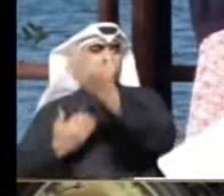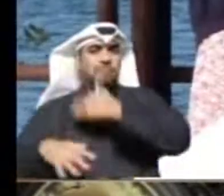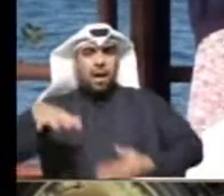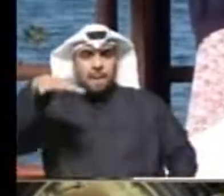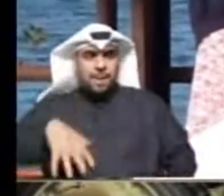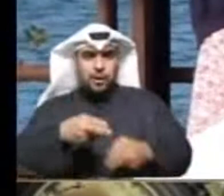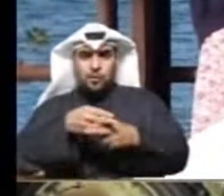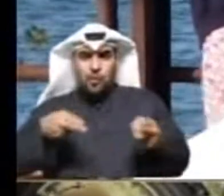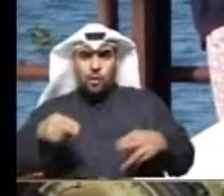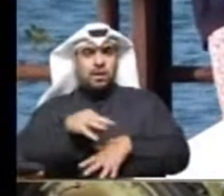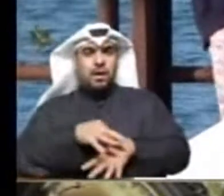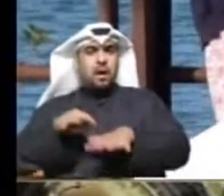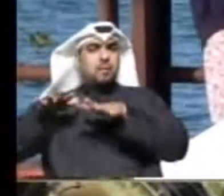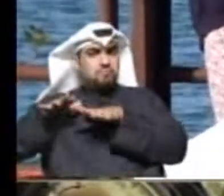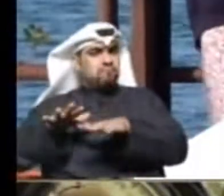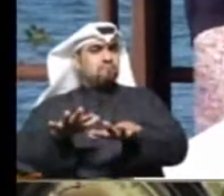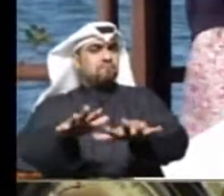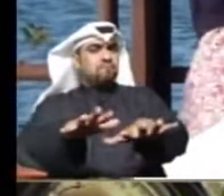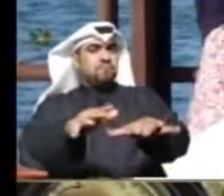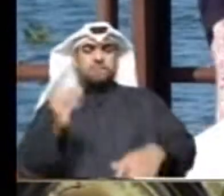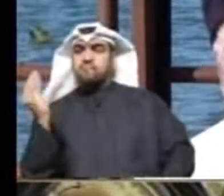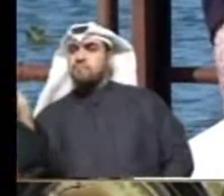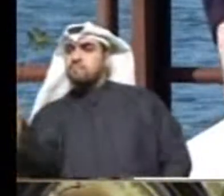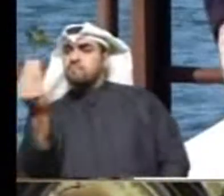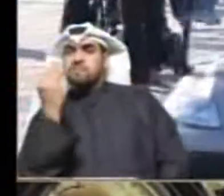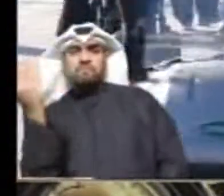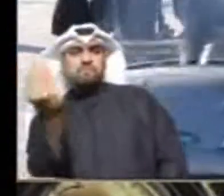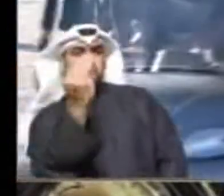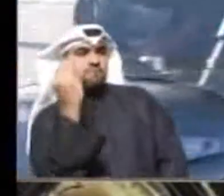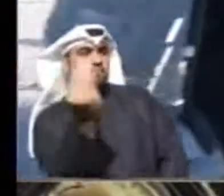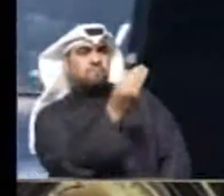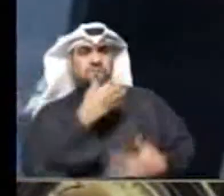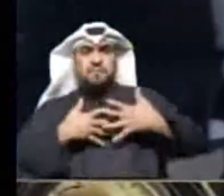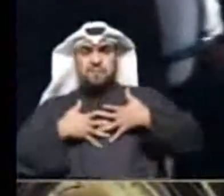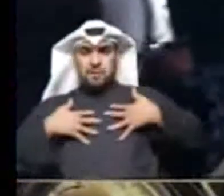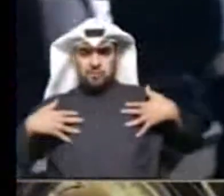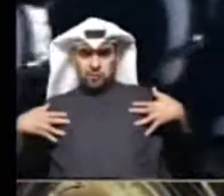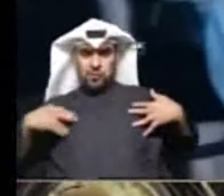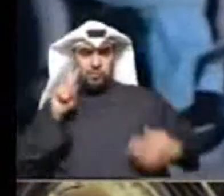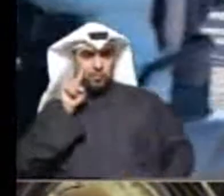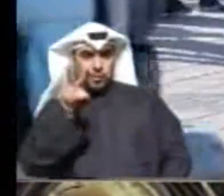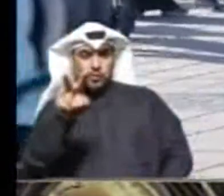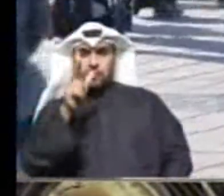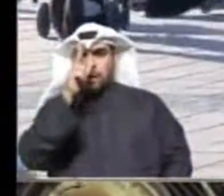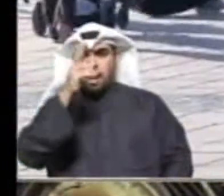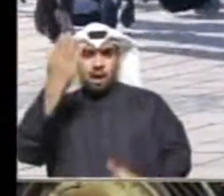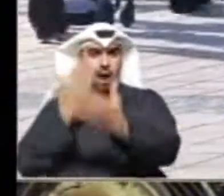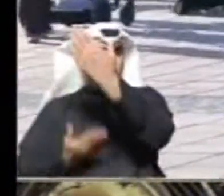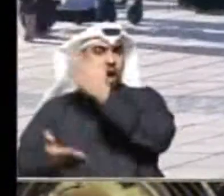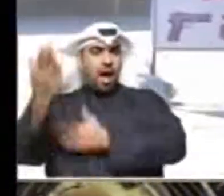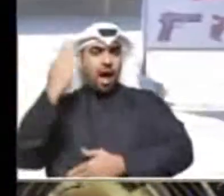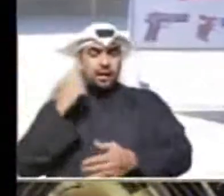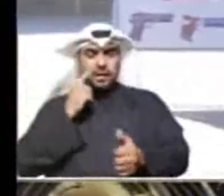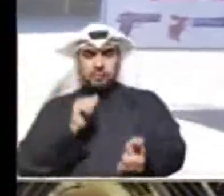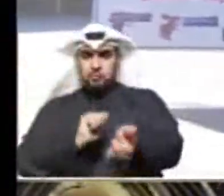وجهة سياحية موسمية مميزة ينتظرها عشاق الأصالة والتاريخ في داخل وخارج الكويت،